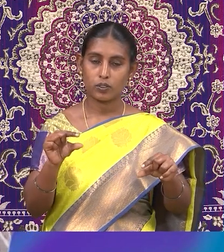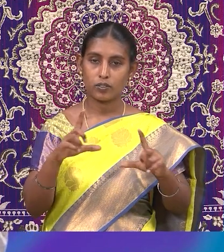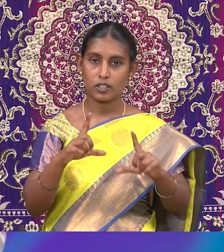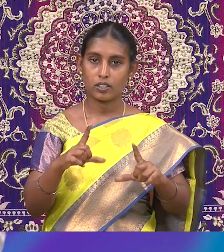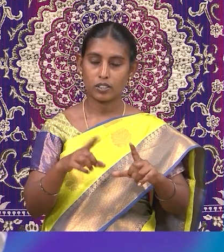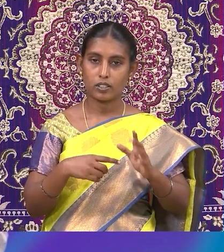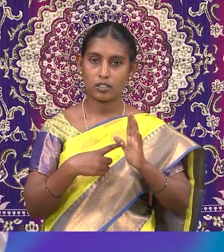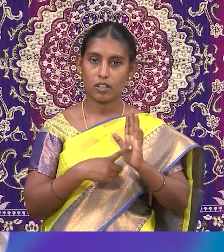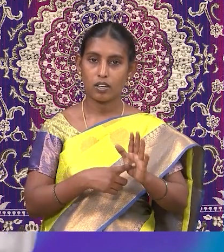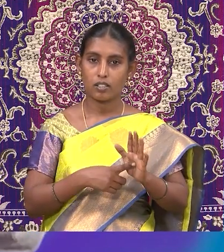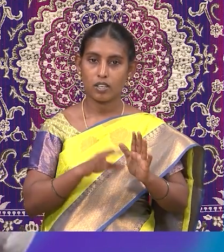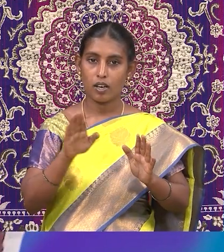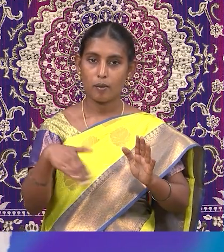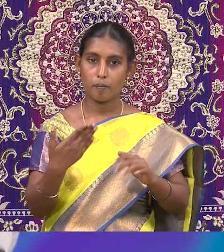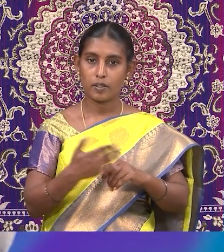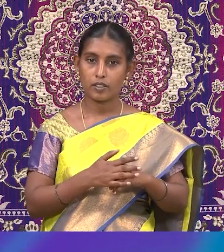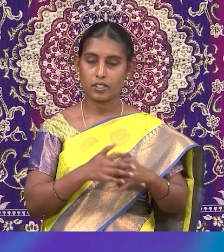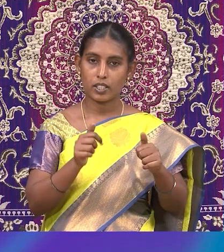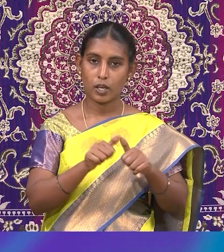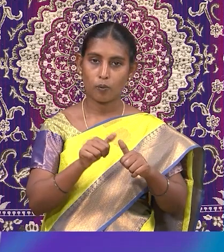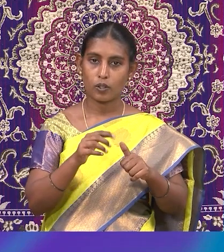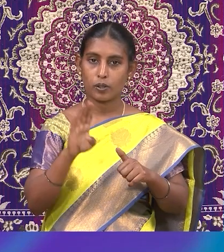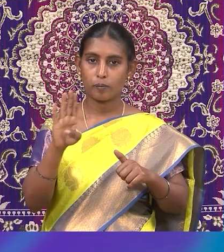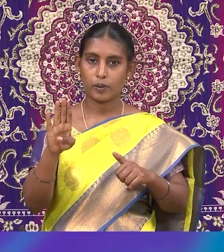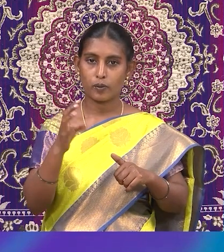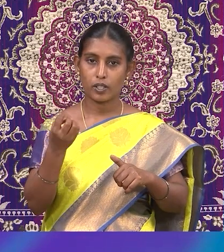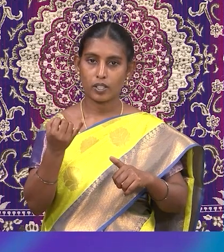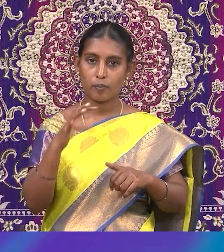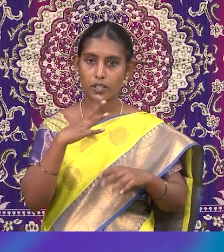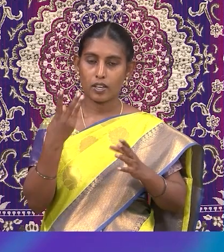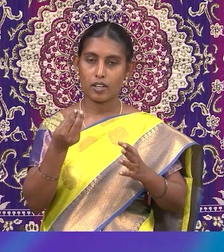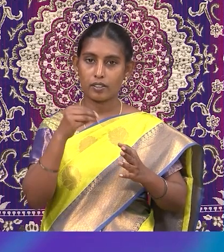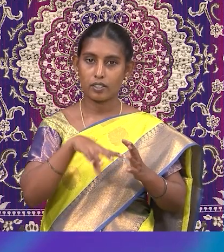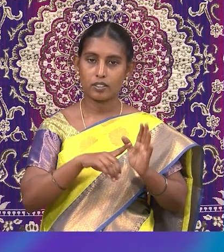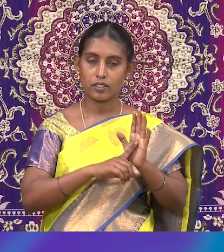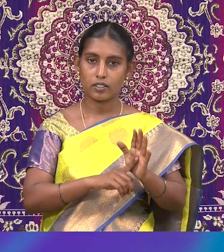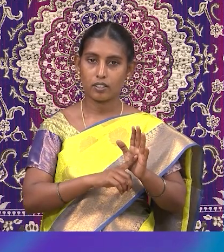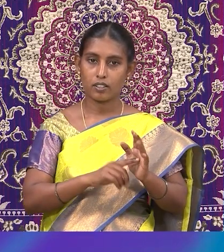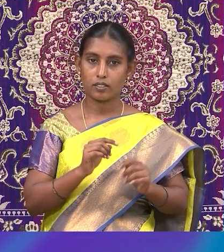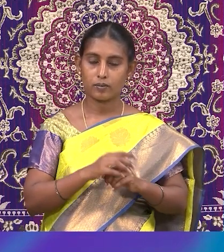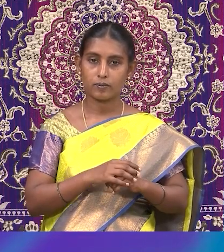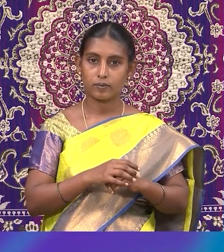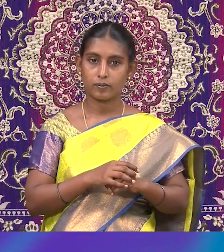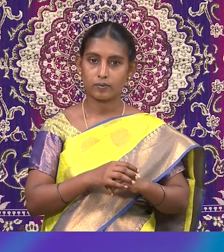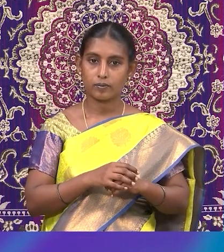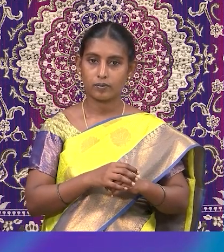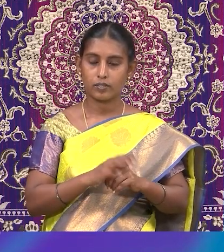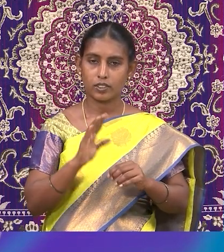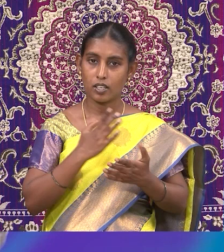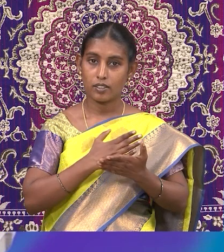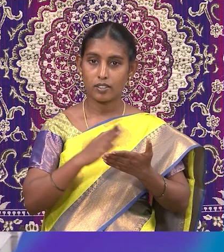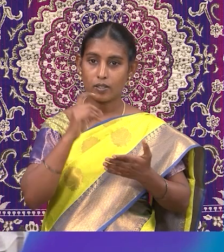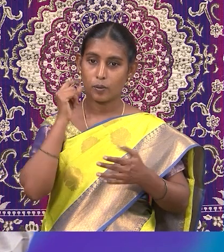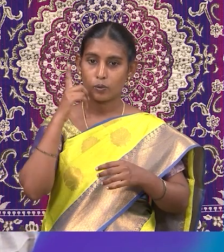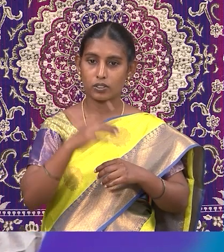போகணும். கொண்டு வந்த பிறகு ஏவோட மதிப்பு, பியோட மதிப்பு, சியோட மதிப்பு எழுதி எப்பயும் போல் நம்ம போடுறோம்.